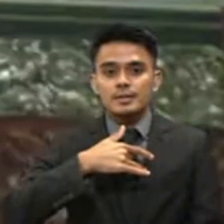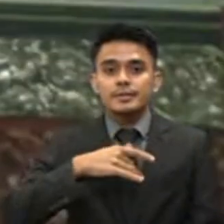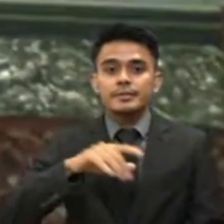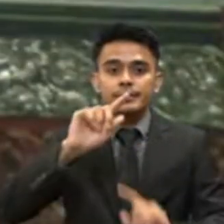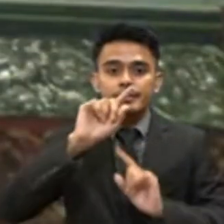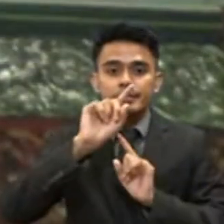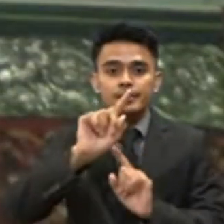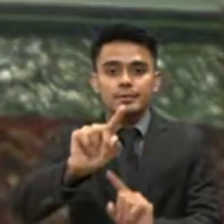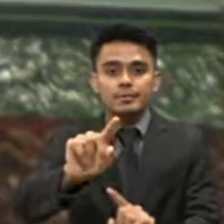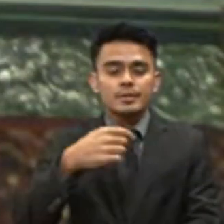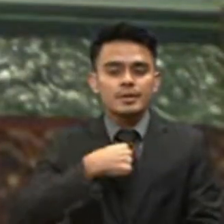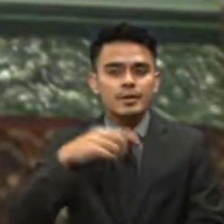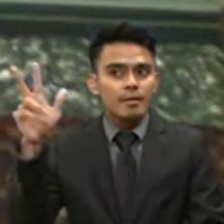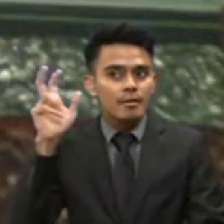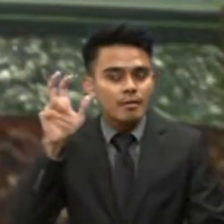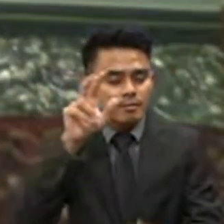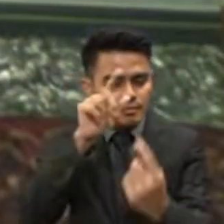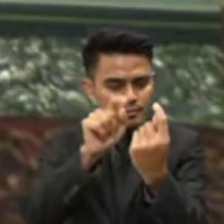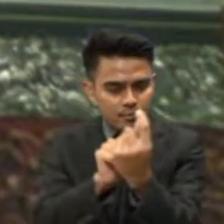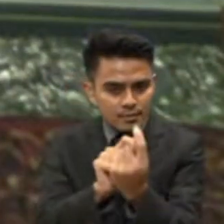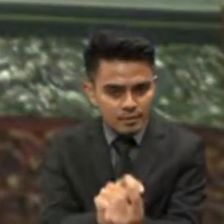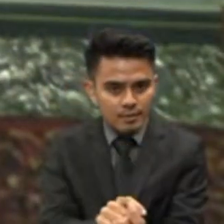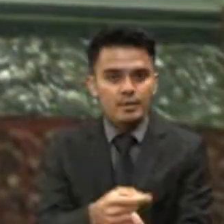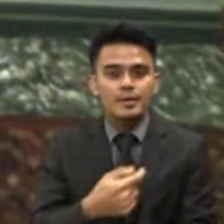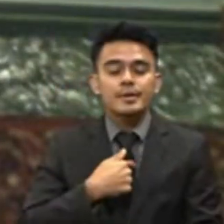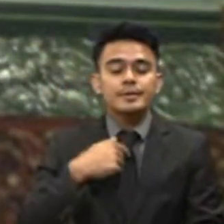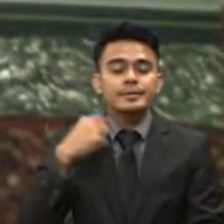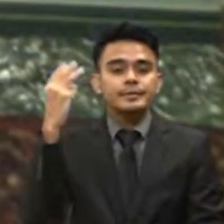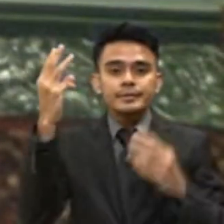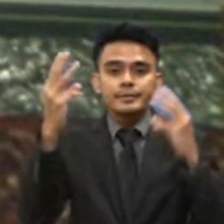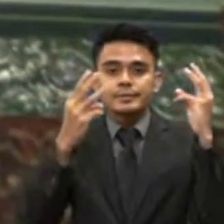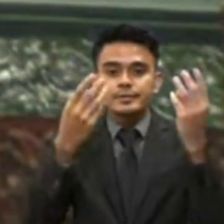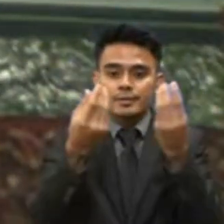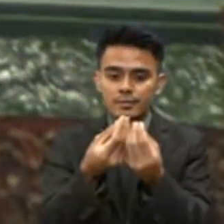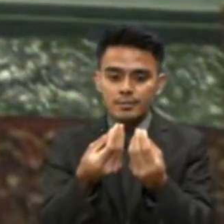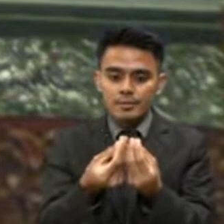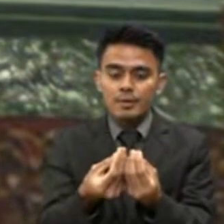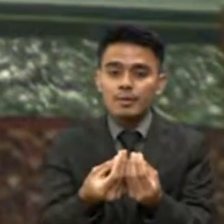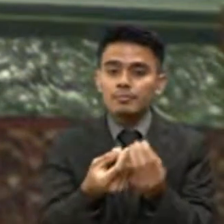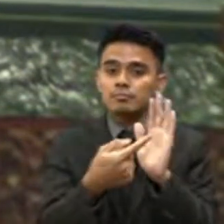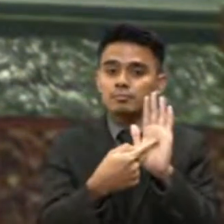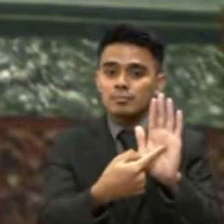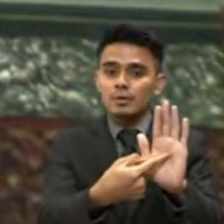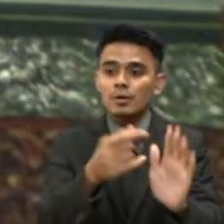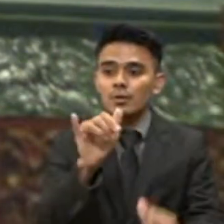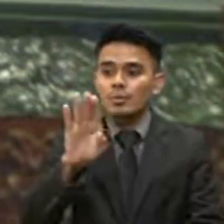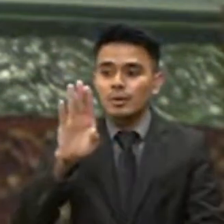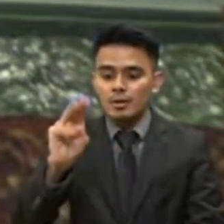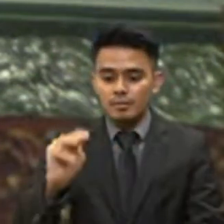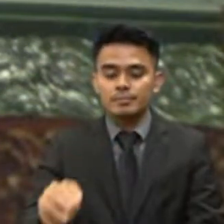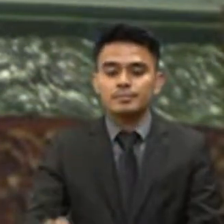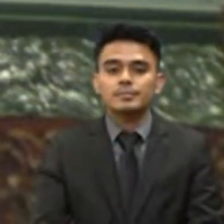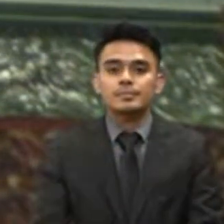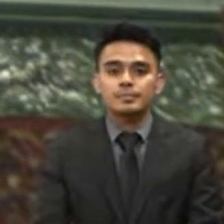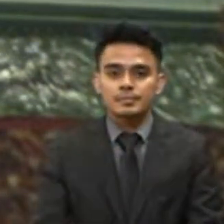yang Saya dengar dengan teliti sama juga data yang telah digerakkan oleh Yamaha